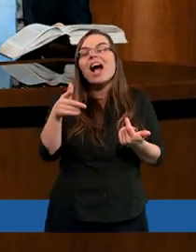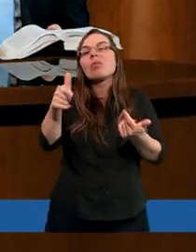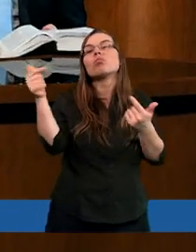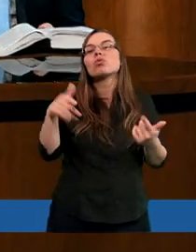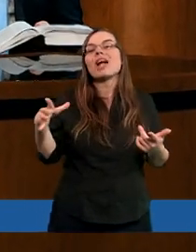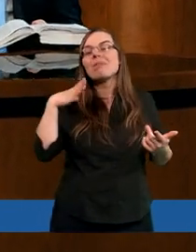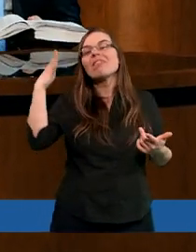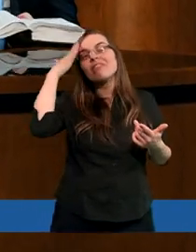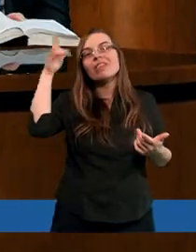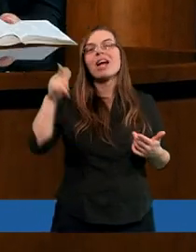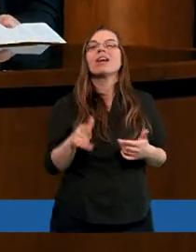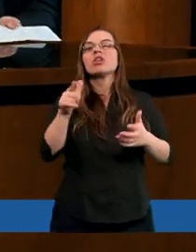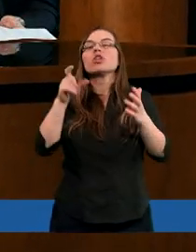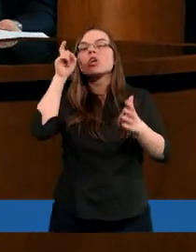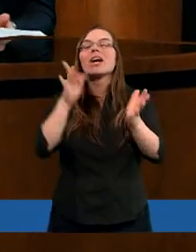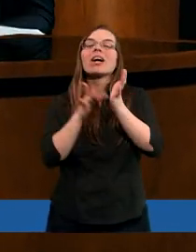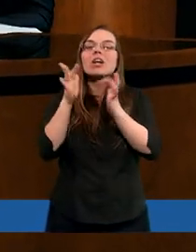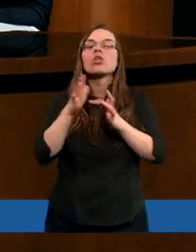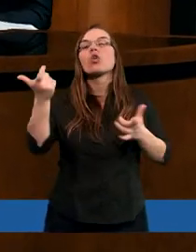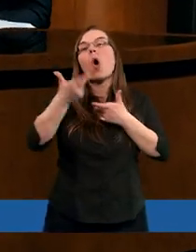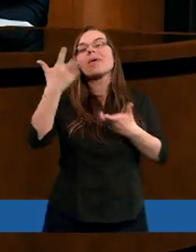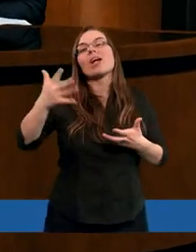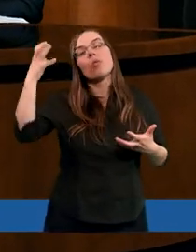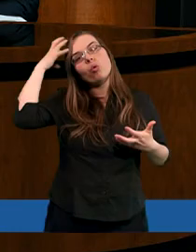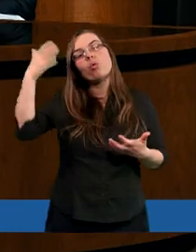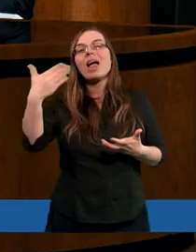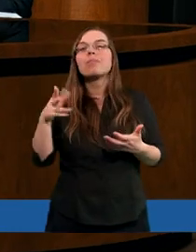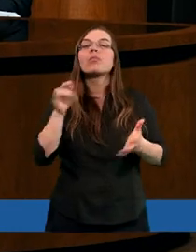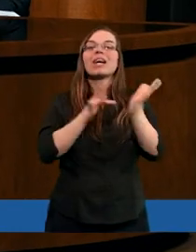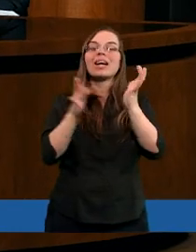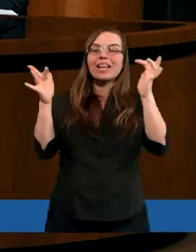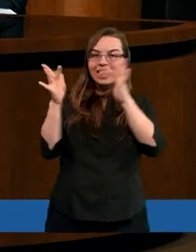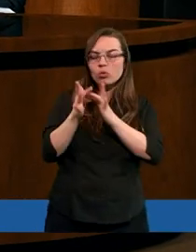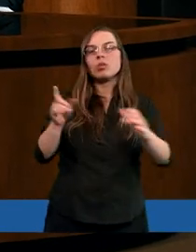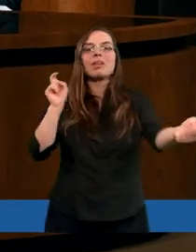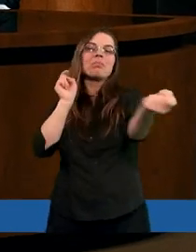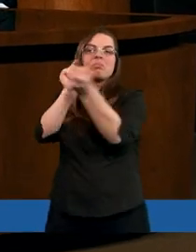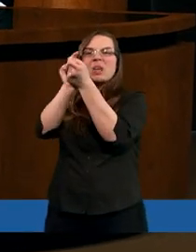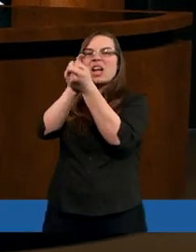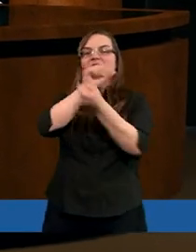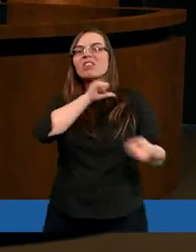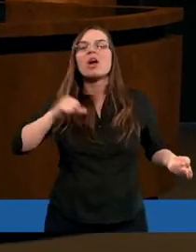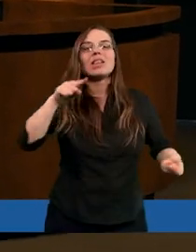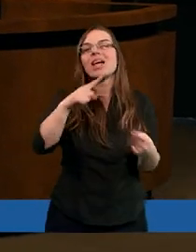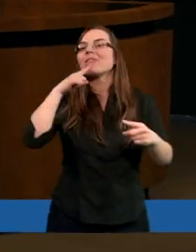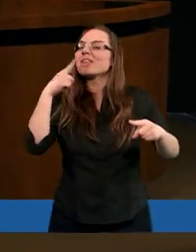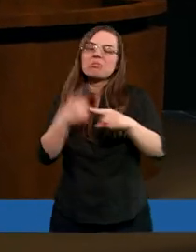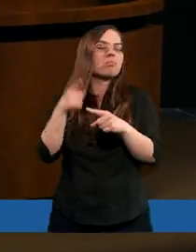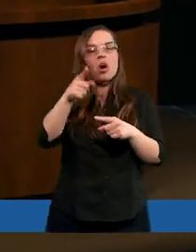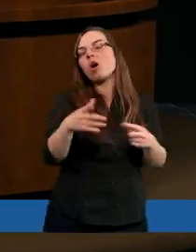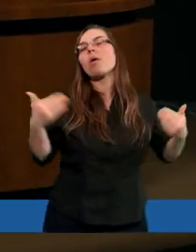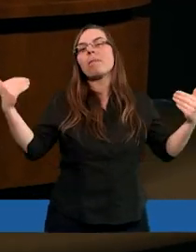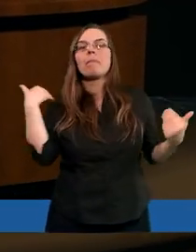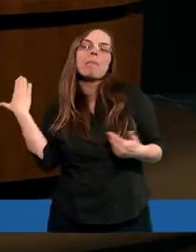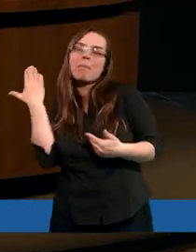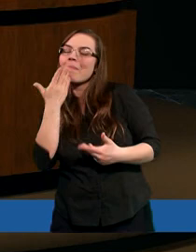wcześniej, jak chcieli Chrystusa zrobić królem, a Chrystus przeciwstawił się temu zdecydowanie. Oni byli